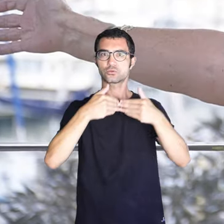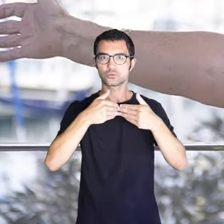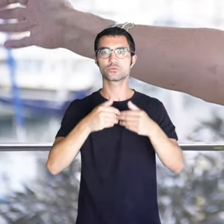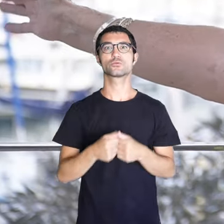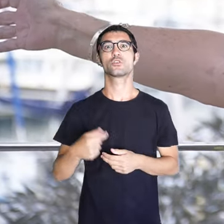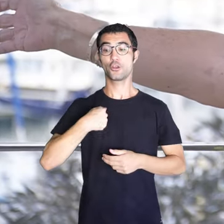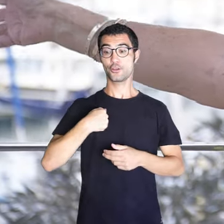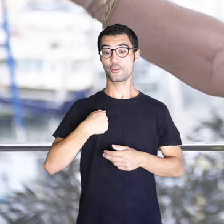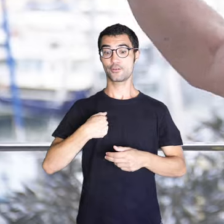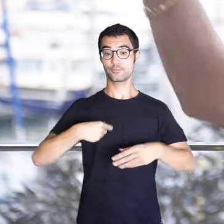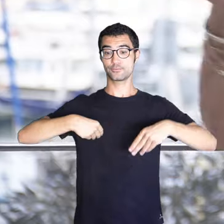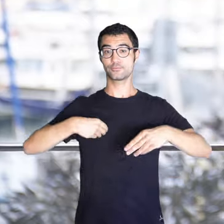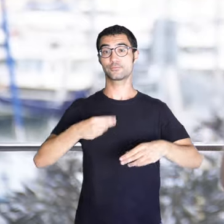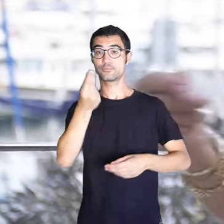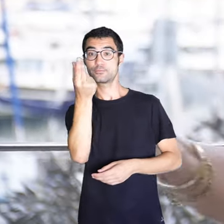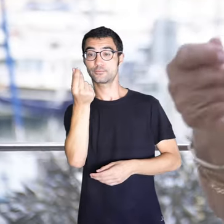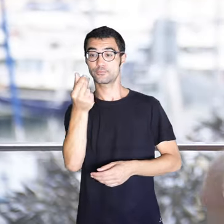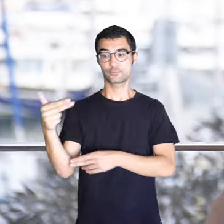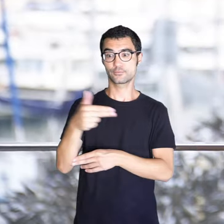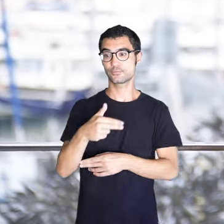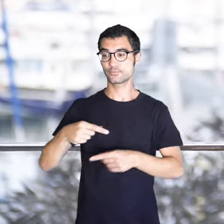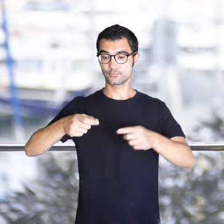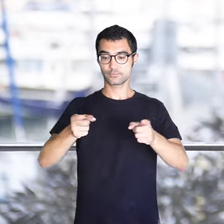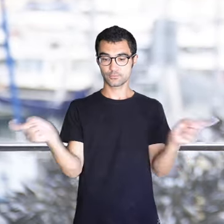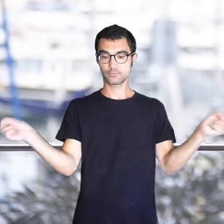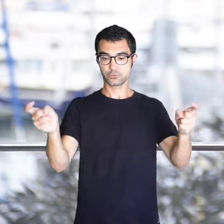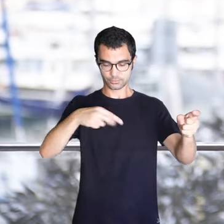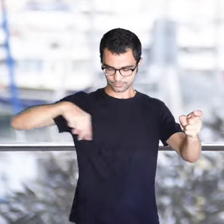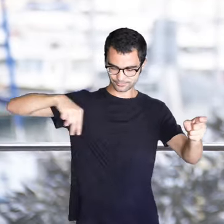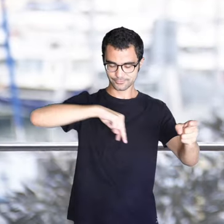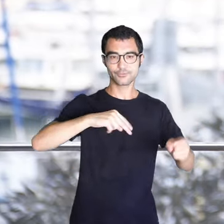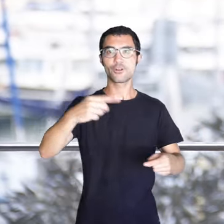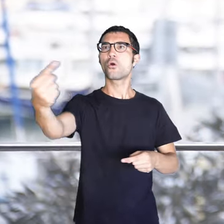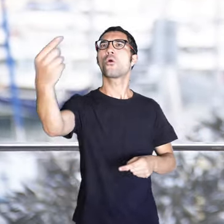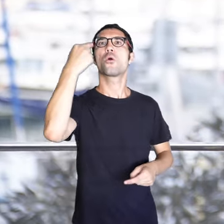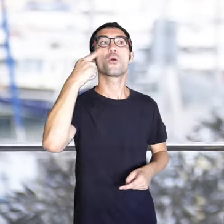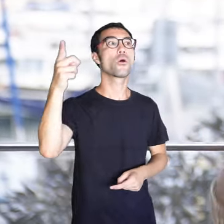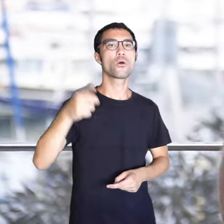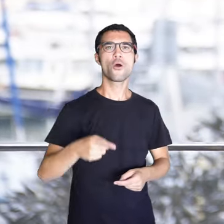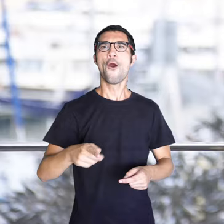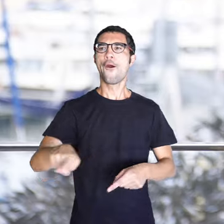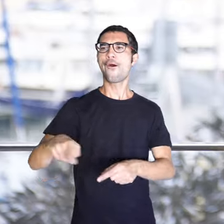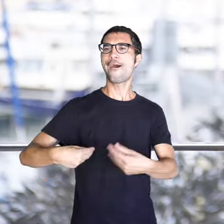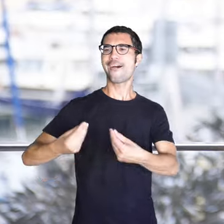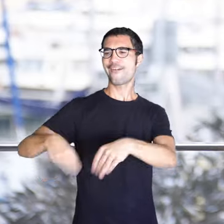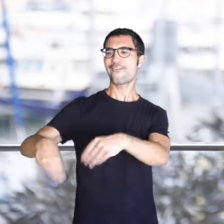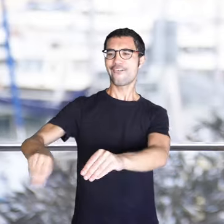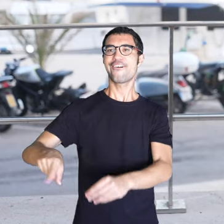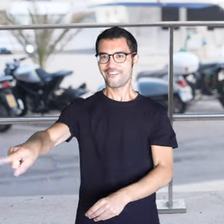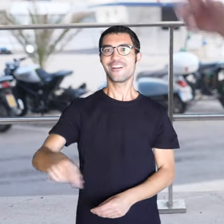de Montremoll a comprar, doncs ell, quan me veia, sempre venia, me pesava ell i me feia bon pes. I jo ben contenta que